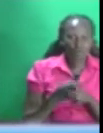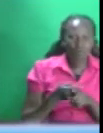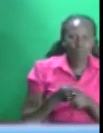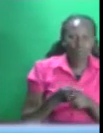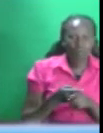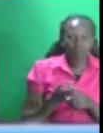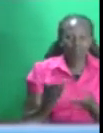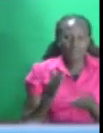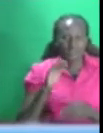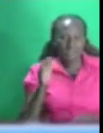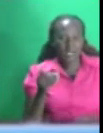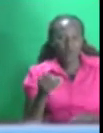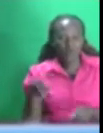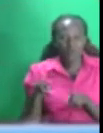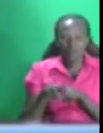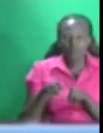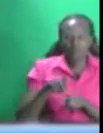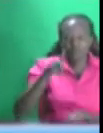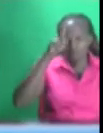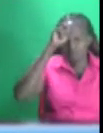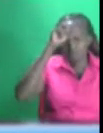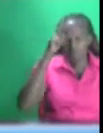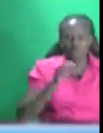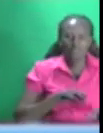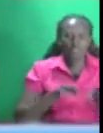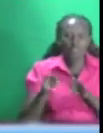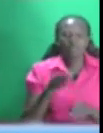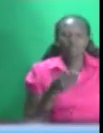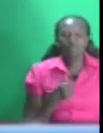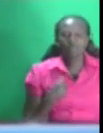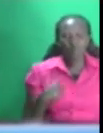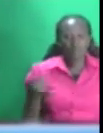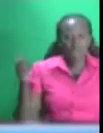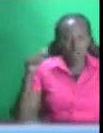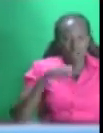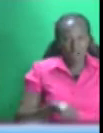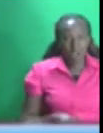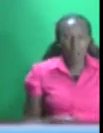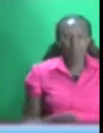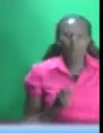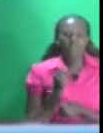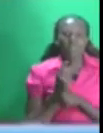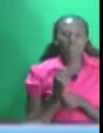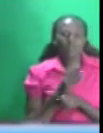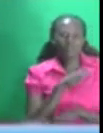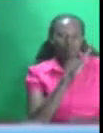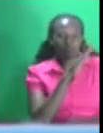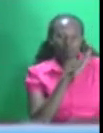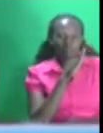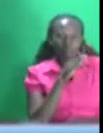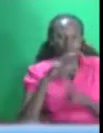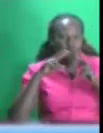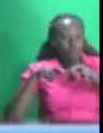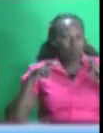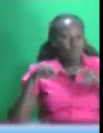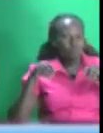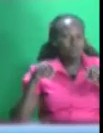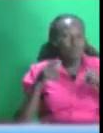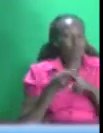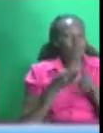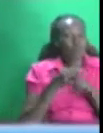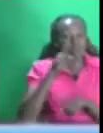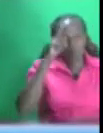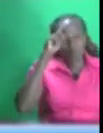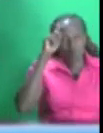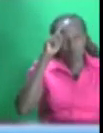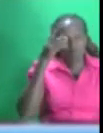hadi mashinani, kama anavyoeleza jamaa huyu hapa. Nimekuja hapa saa 5 kutafuta unga kutoka nyumbani.